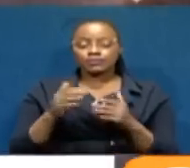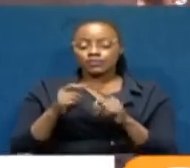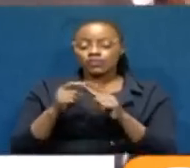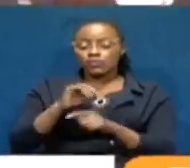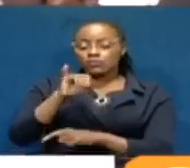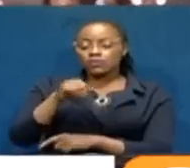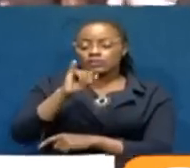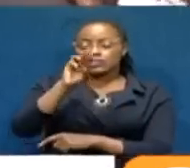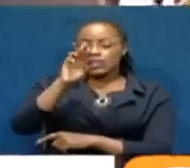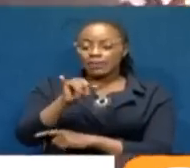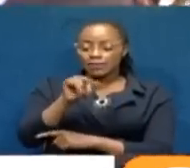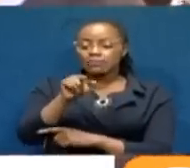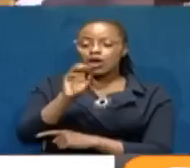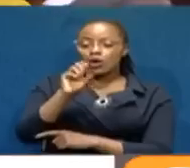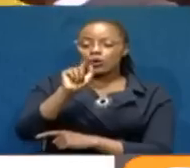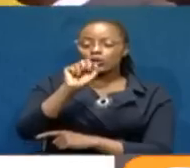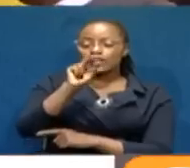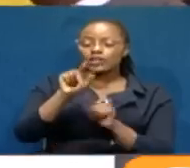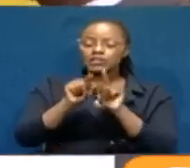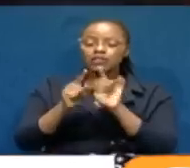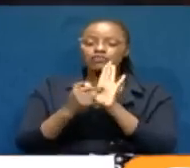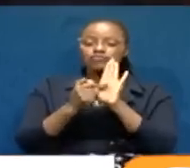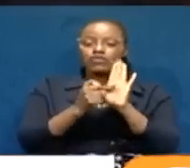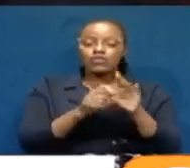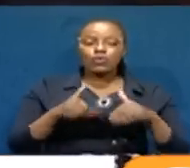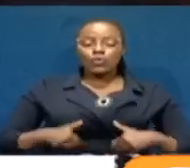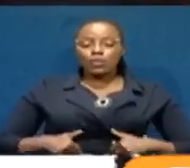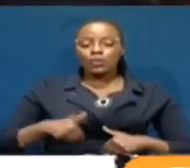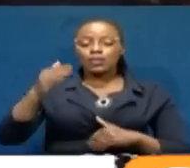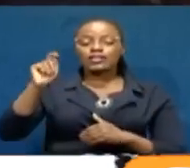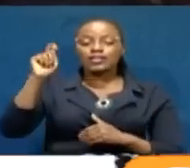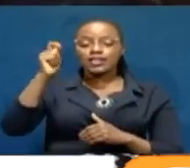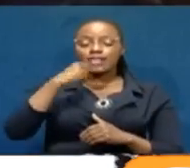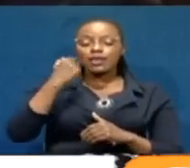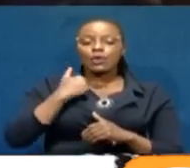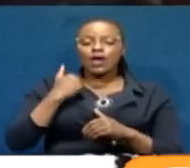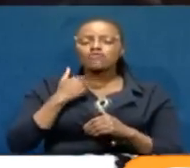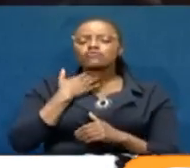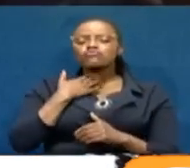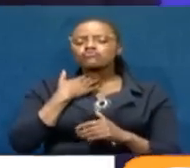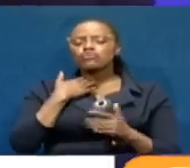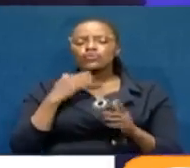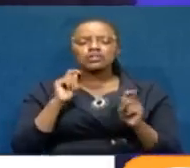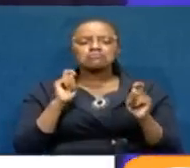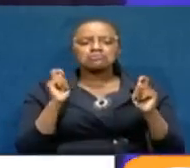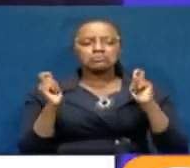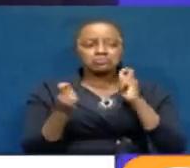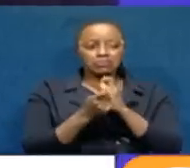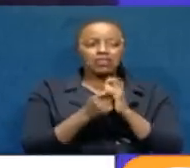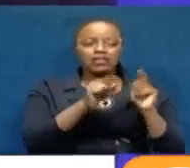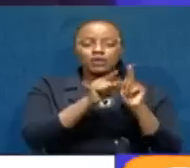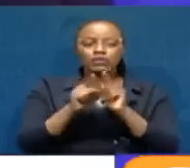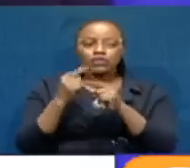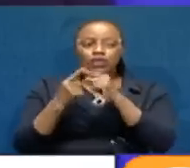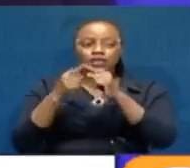Kulingana na Wanjigi, Otieno anawakilisha sura ya vijana wa Kenya walio na kiu ya mabadiliko na ambao